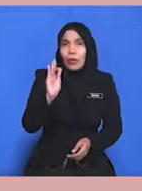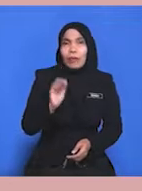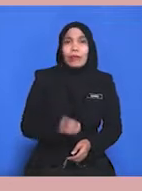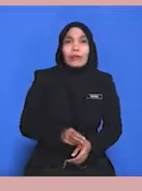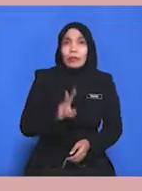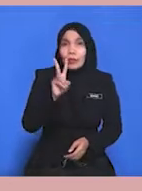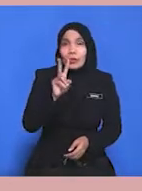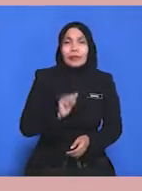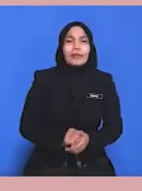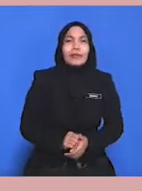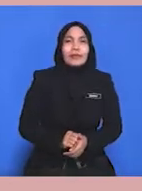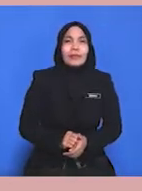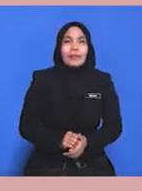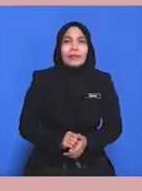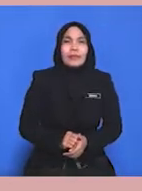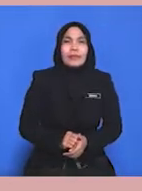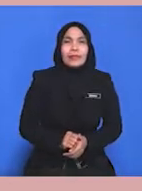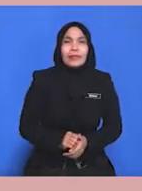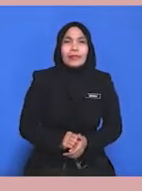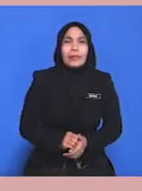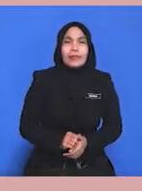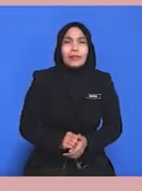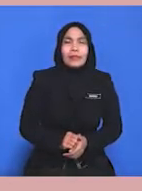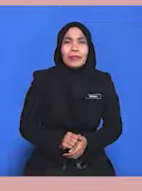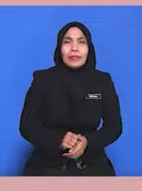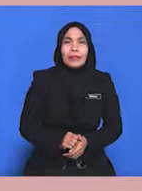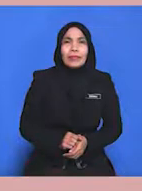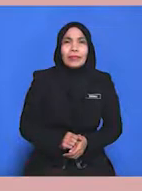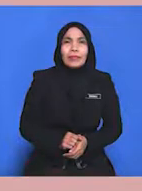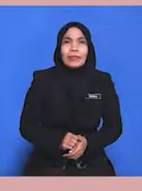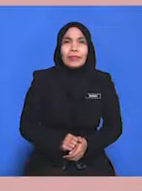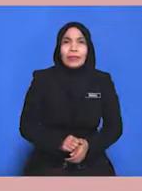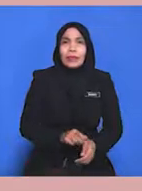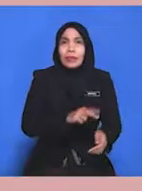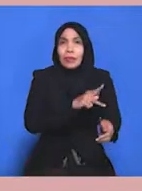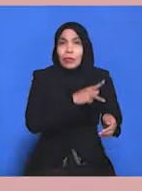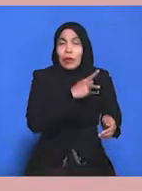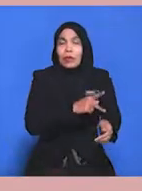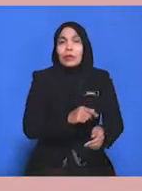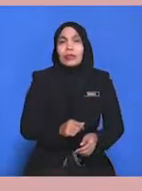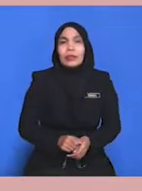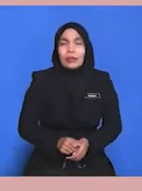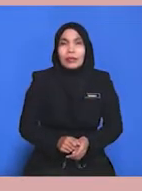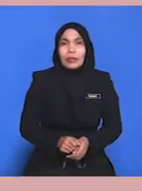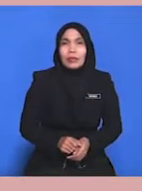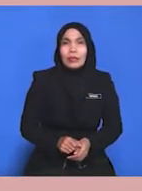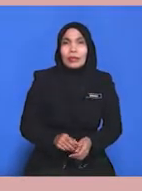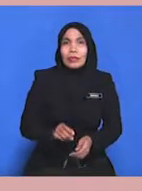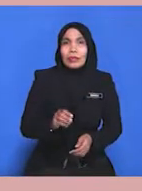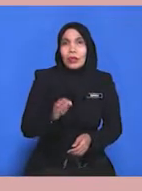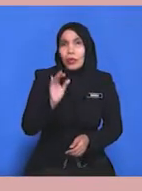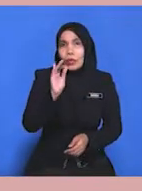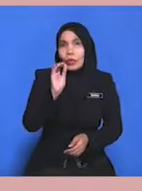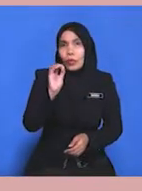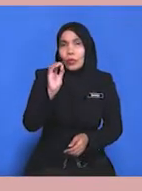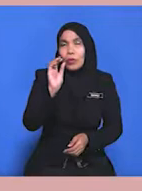tertinggi atau power of two. Power of two ini merupakan satu janaan nombor oleh komputer